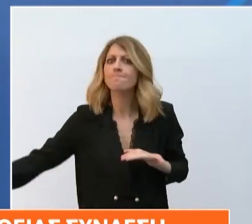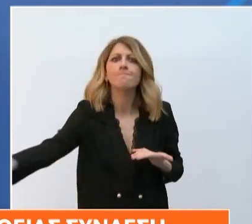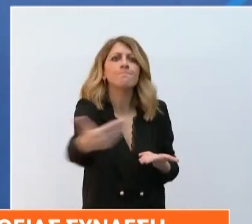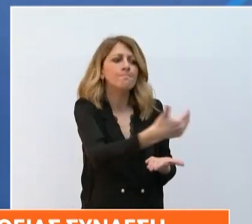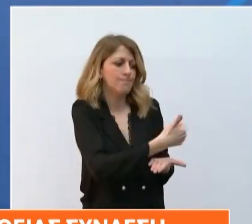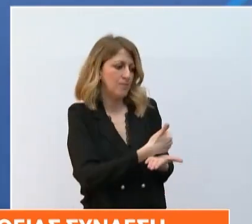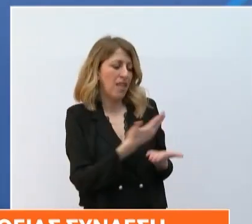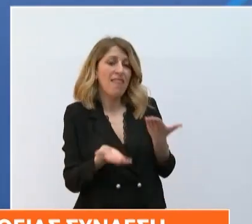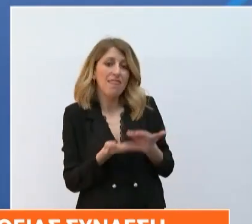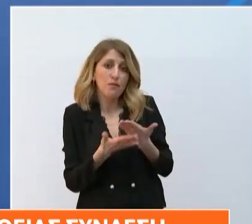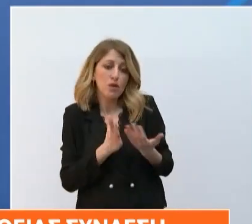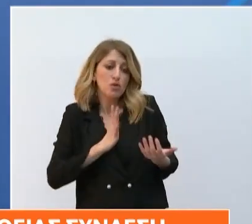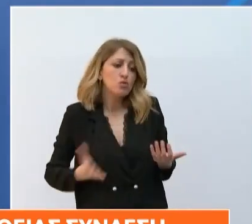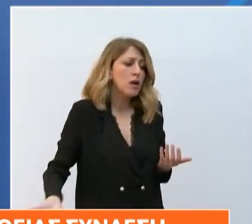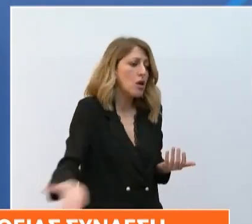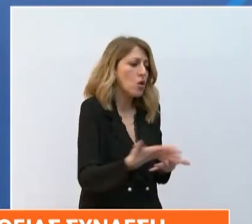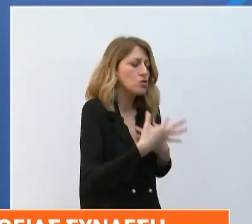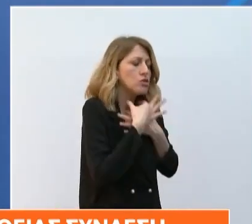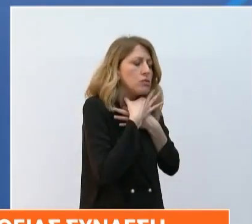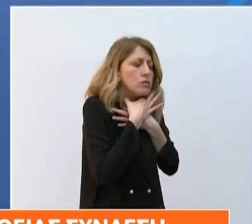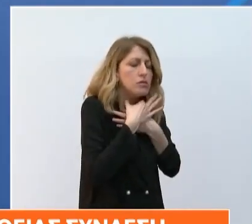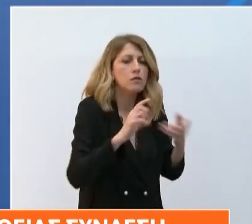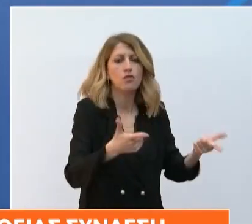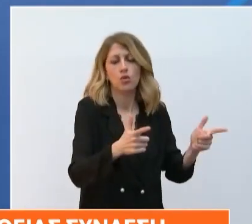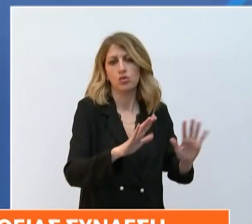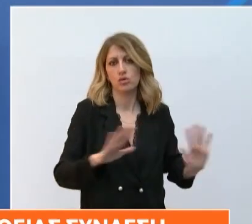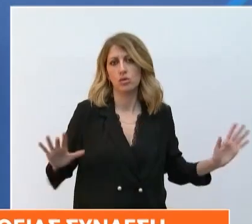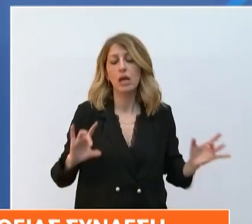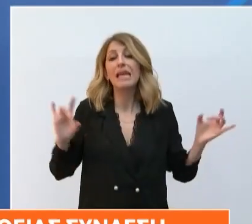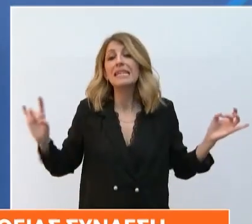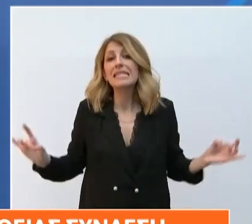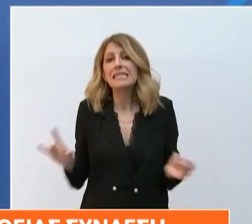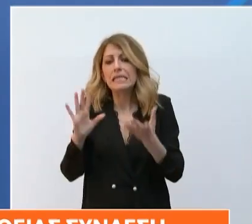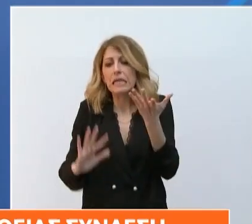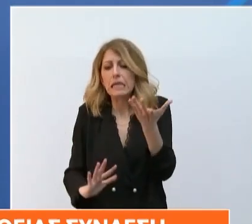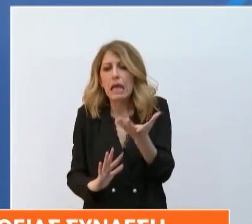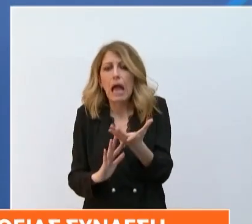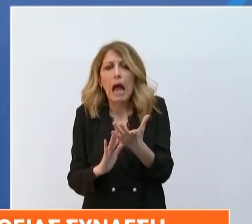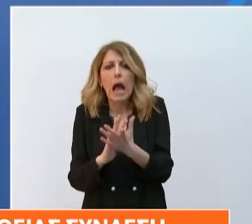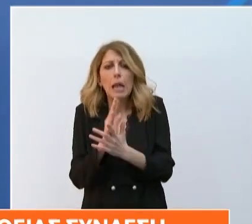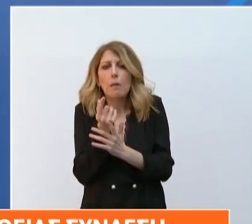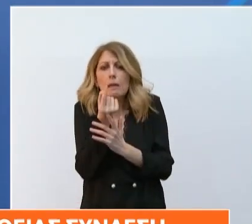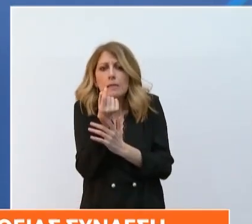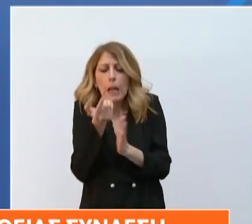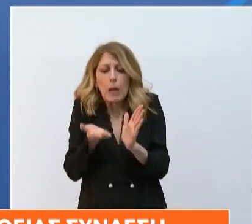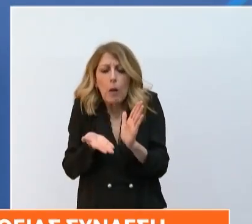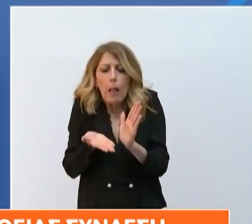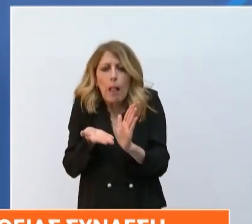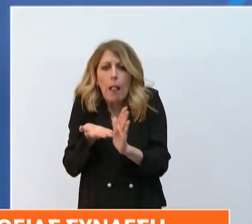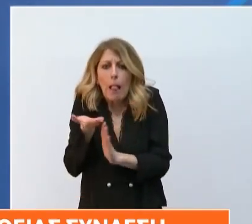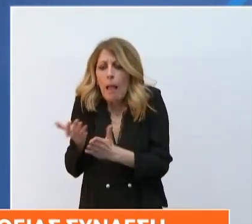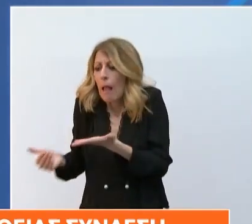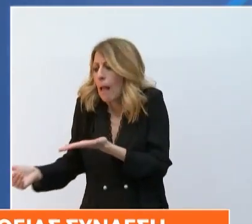θέση. Εάν ο ρυθμός ανάπτυξης ήταν πολύ χαμηλότερος, πολύ απλά δεν θα είχαμε τη δυνατότητα να κάνουμε μια τέτοια πολιτική.